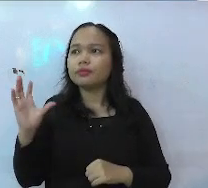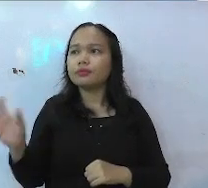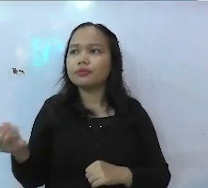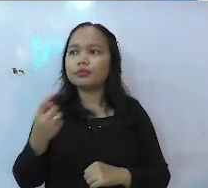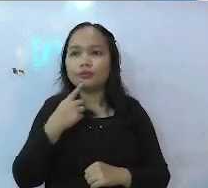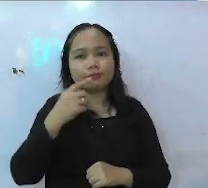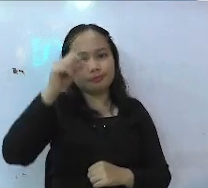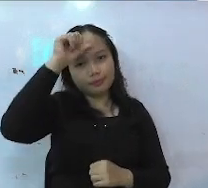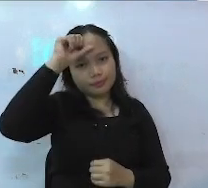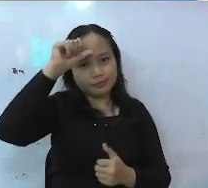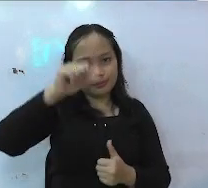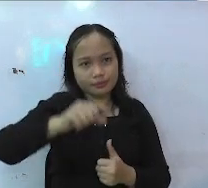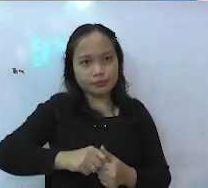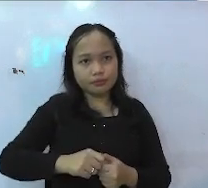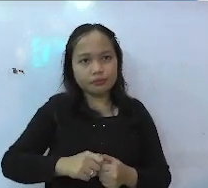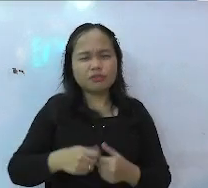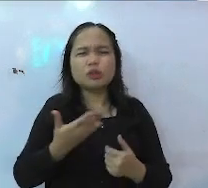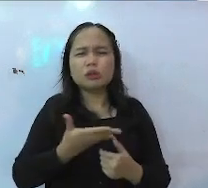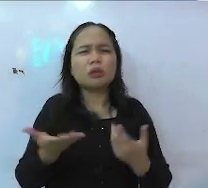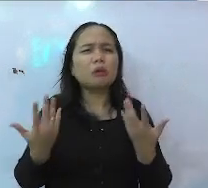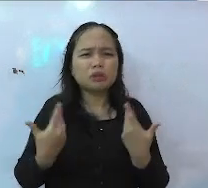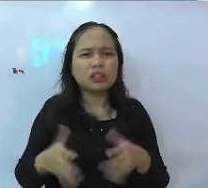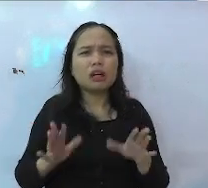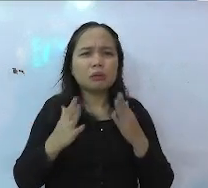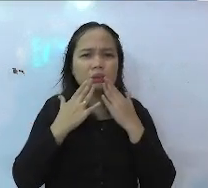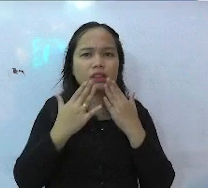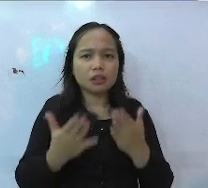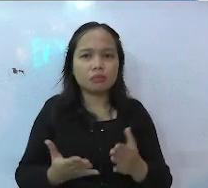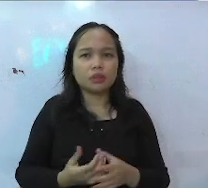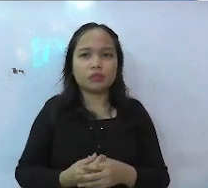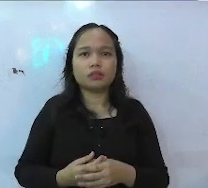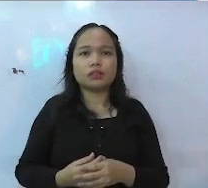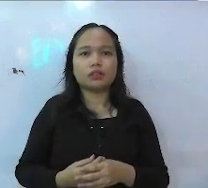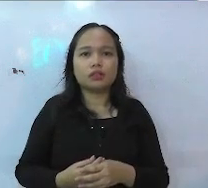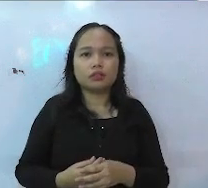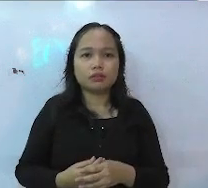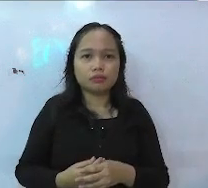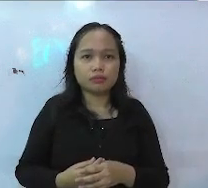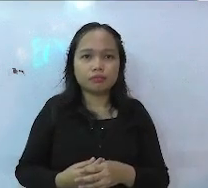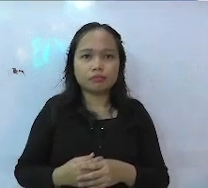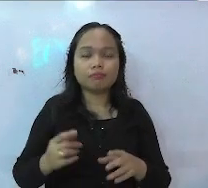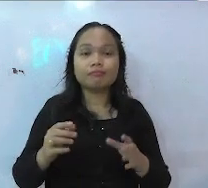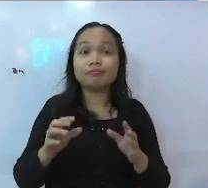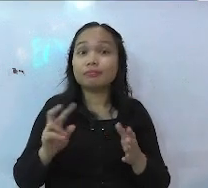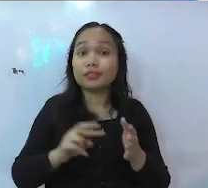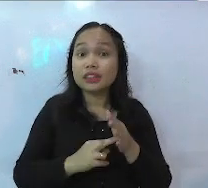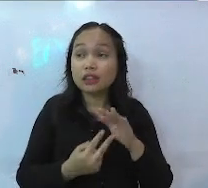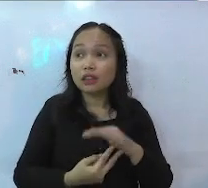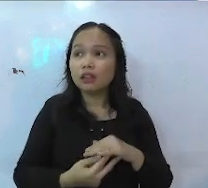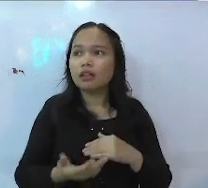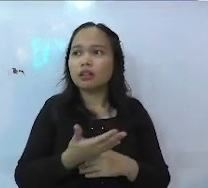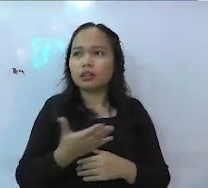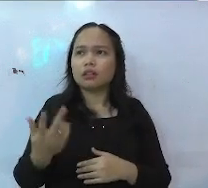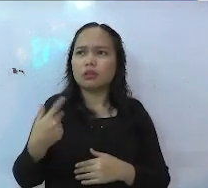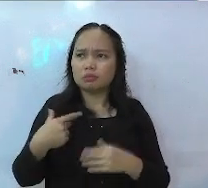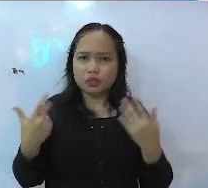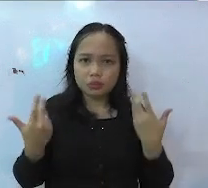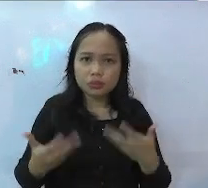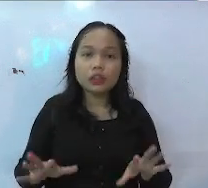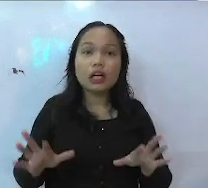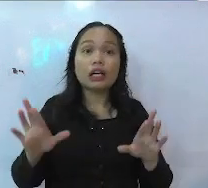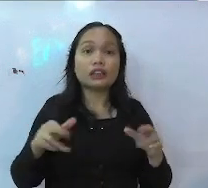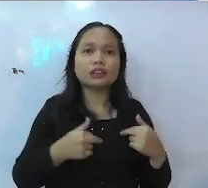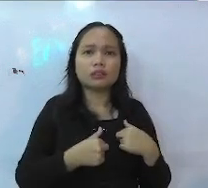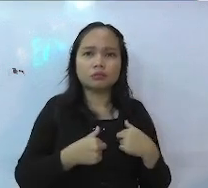mo lang nagpasalamat ka na eh ibig sabihin meron ka na na meron ka nang natanggap the